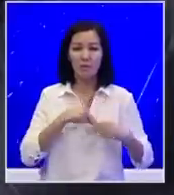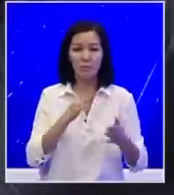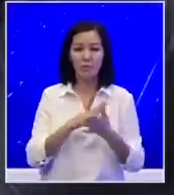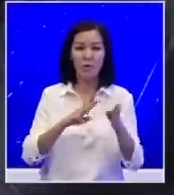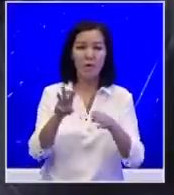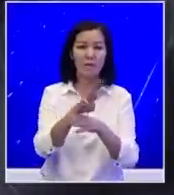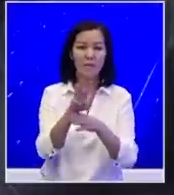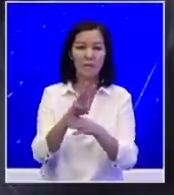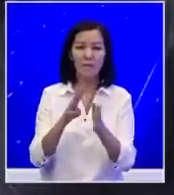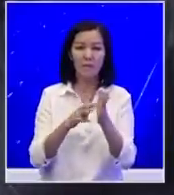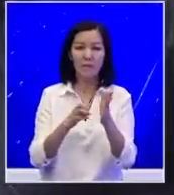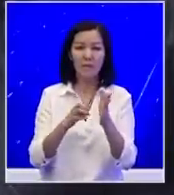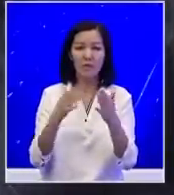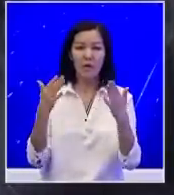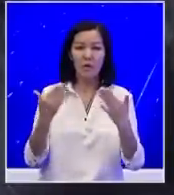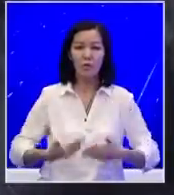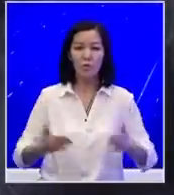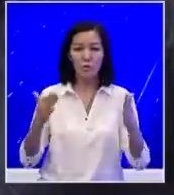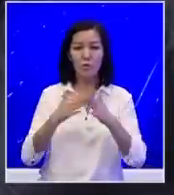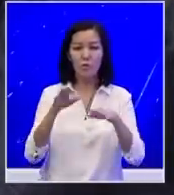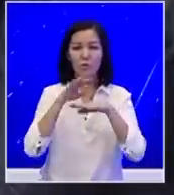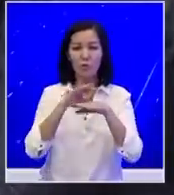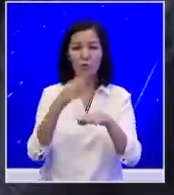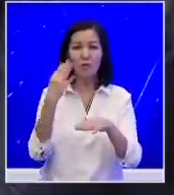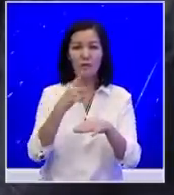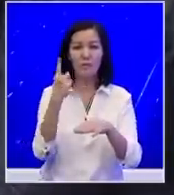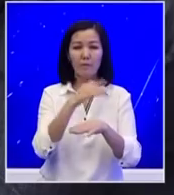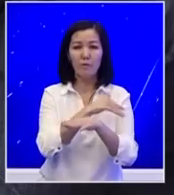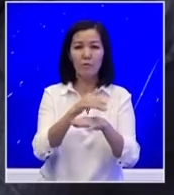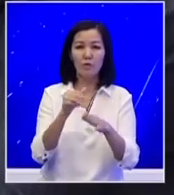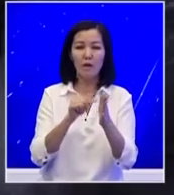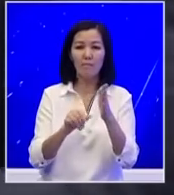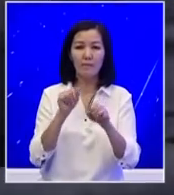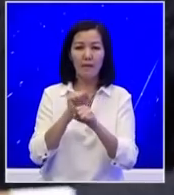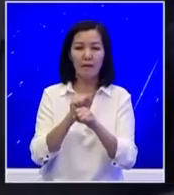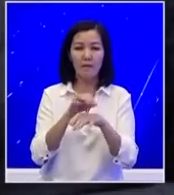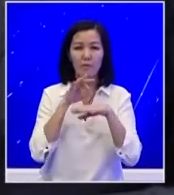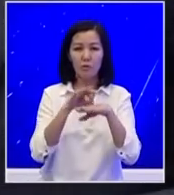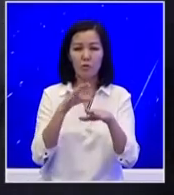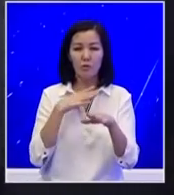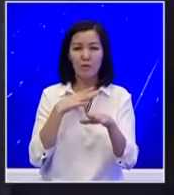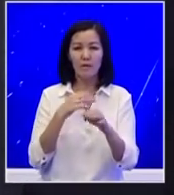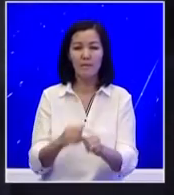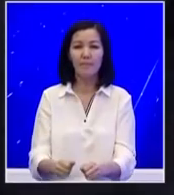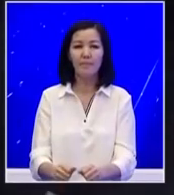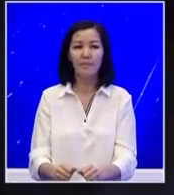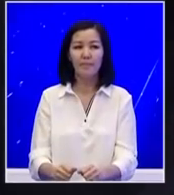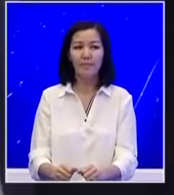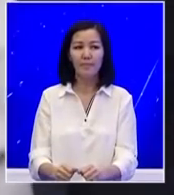Дезинфекция 888 тұрғын үйде жүргізілді, 41 көше және 60 аялдамада жүргізілді.